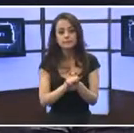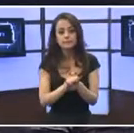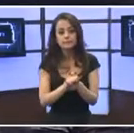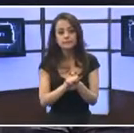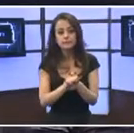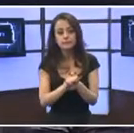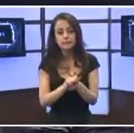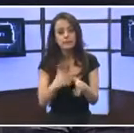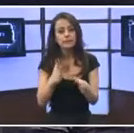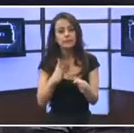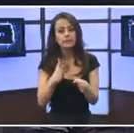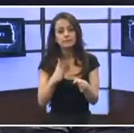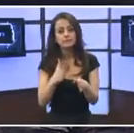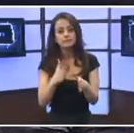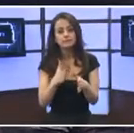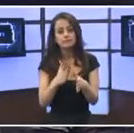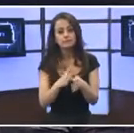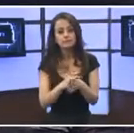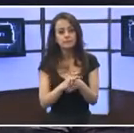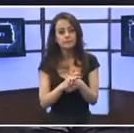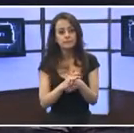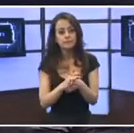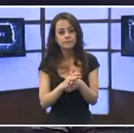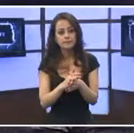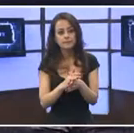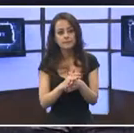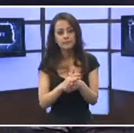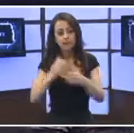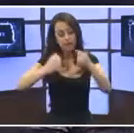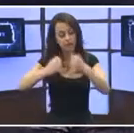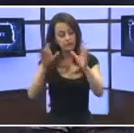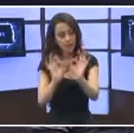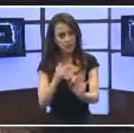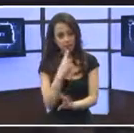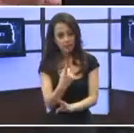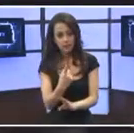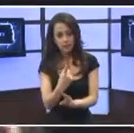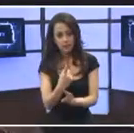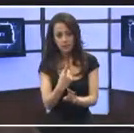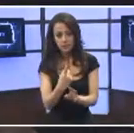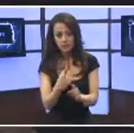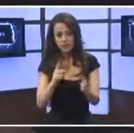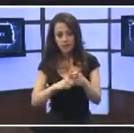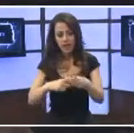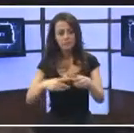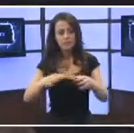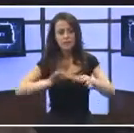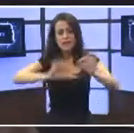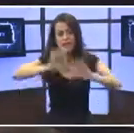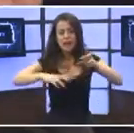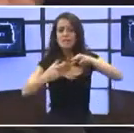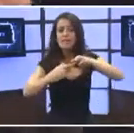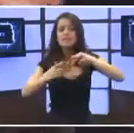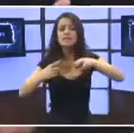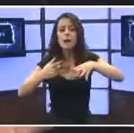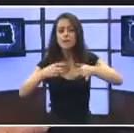Hani, ne sebep sizi evet. oraya götürdü? Tabii ki. Servisle başladık dedim ya. Daha sonra rehabilitasyon merkezimiz var. 5 katlı. Evet.